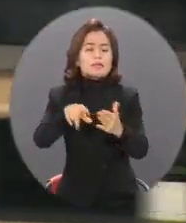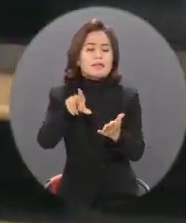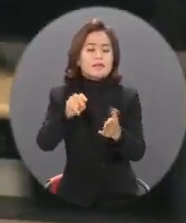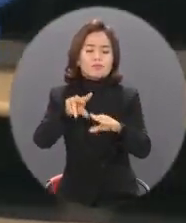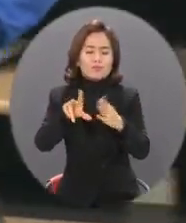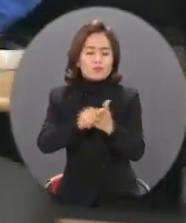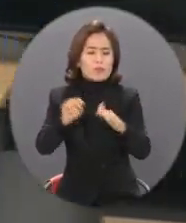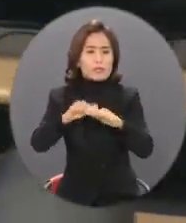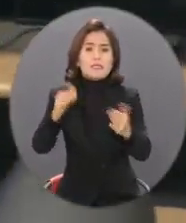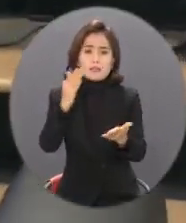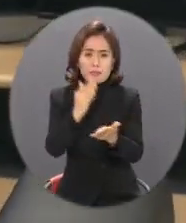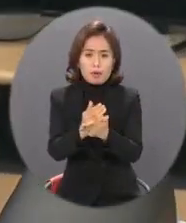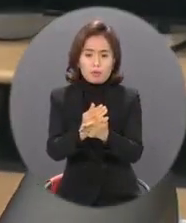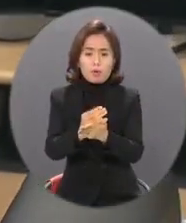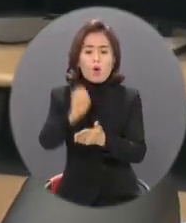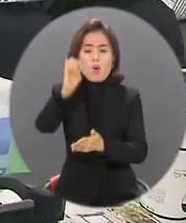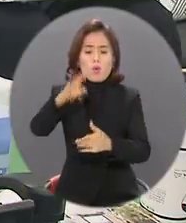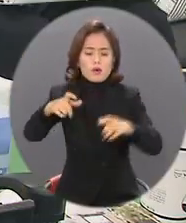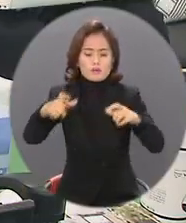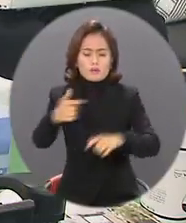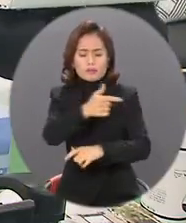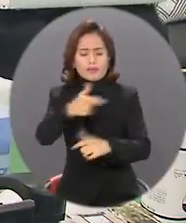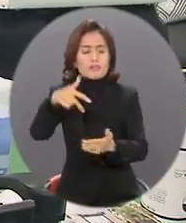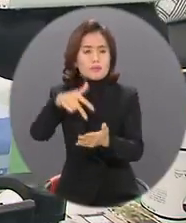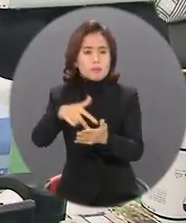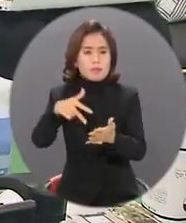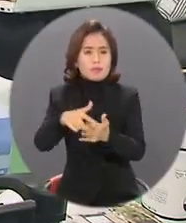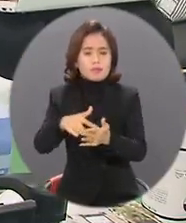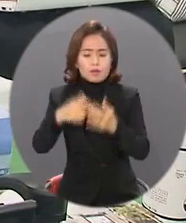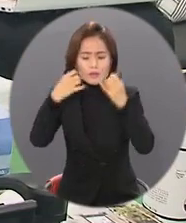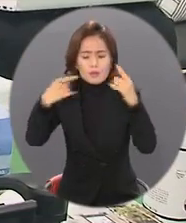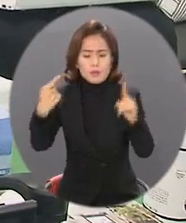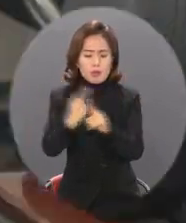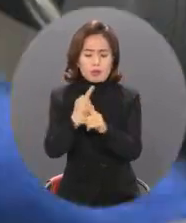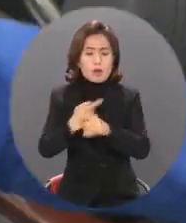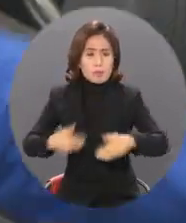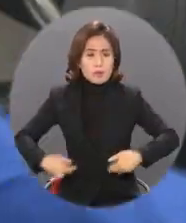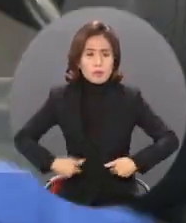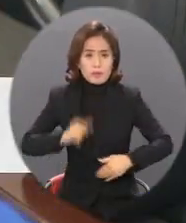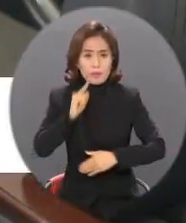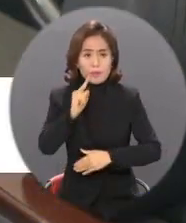아니라 광주가 큰 틀에서 논의해야 한다며 국면 전환을 시도했습니다.